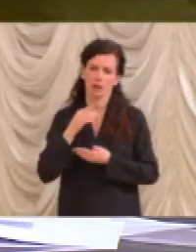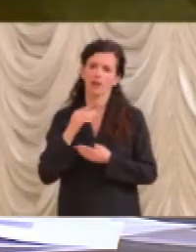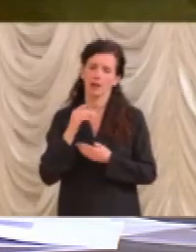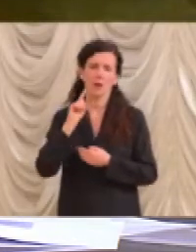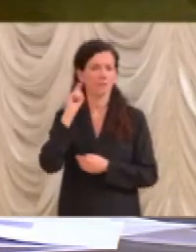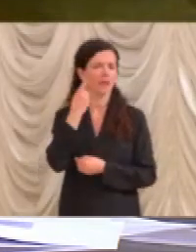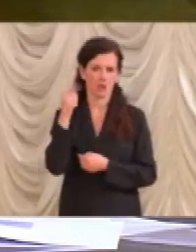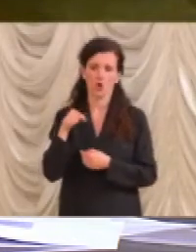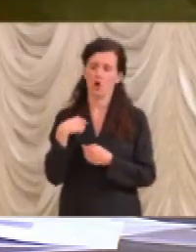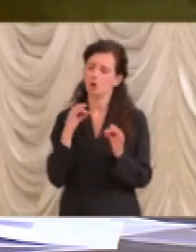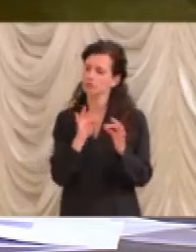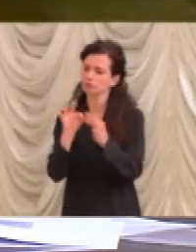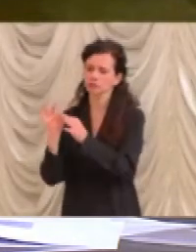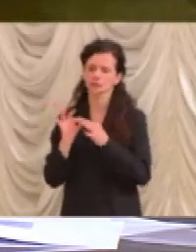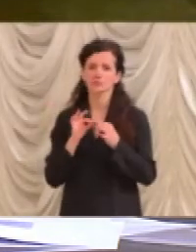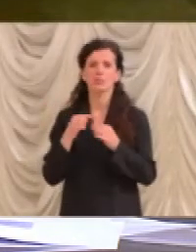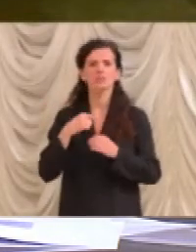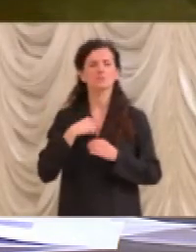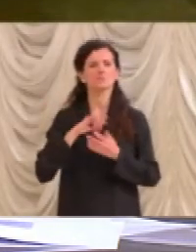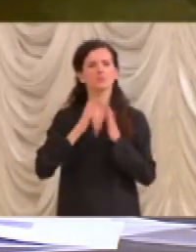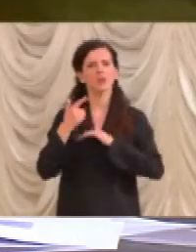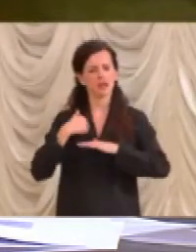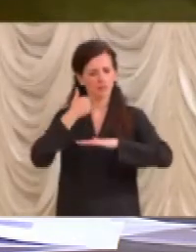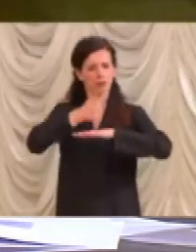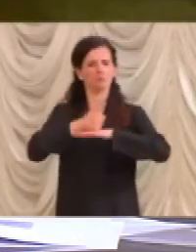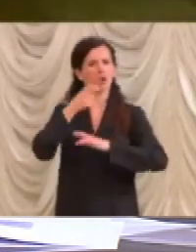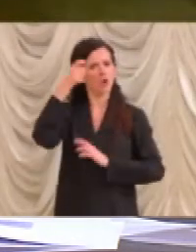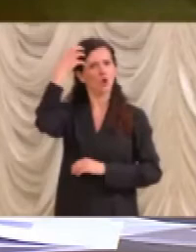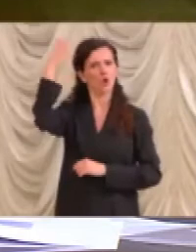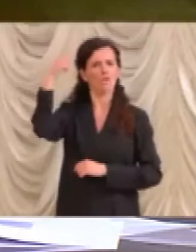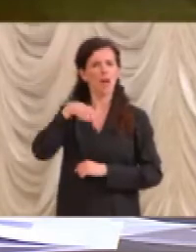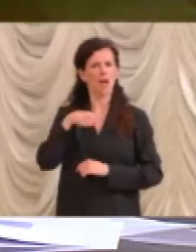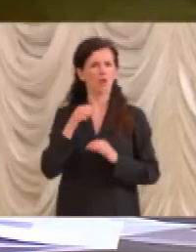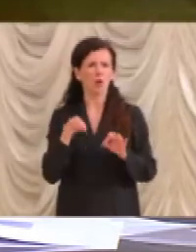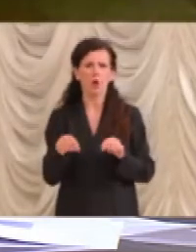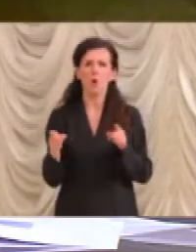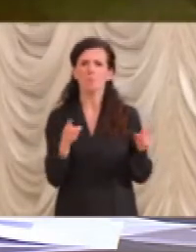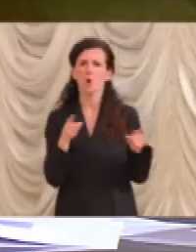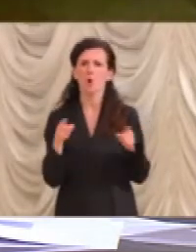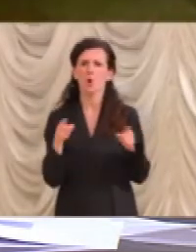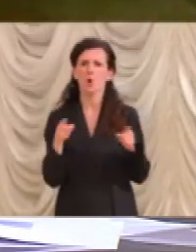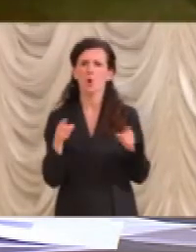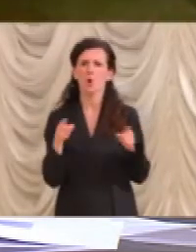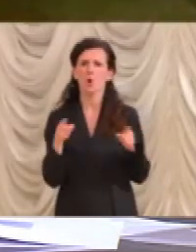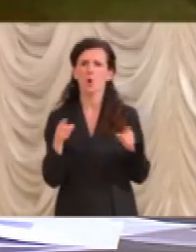aggiunto è la distanza sociale oppure la curva del contagio risalirà e rischierà di essere fuori controllo